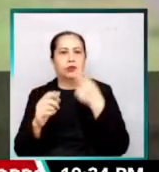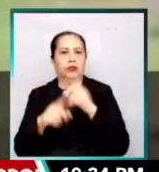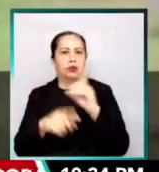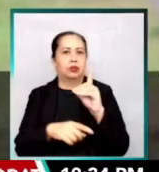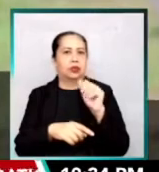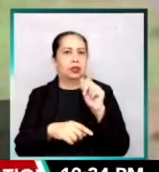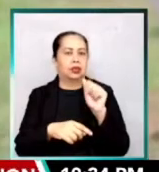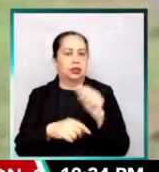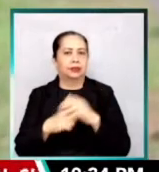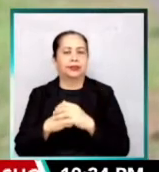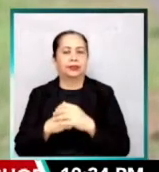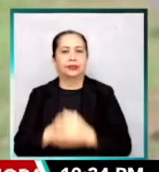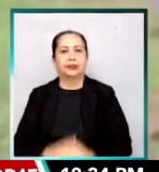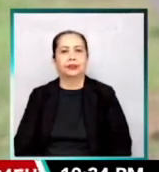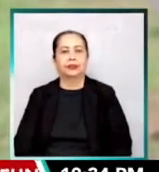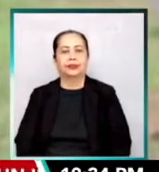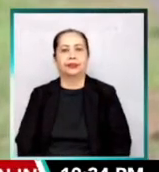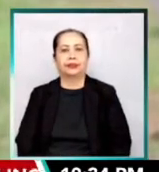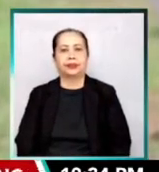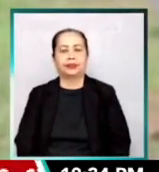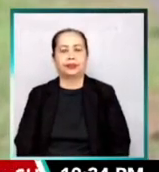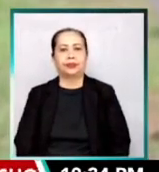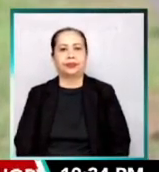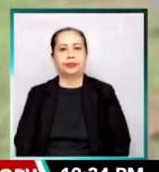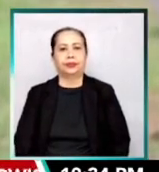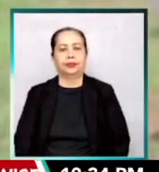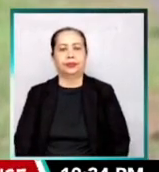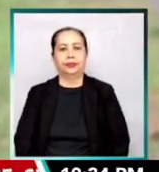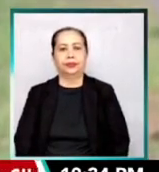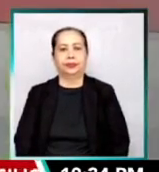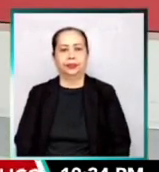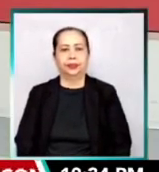Ian Cruz, nagbabalita para sa GMA Integrated News.